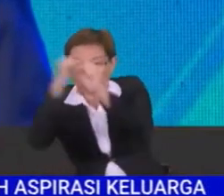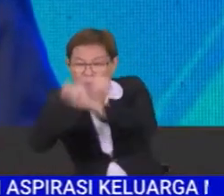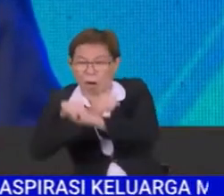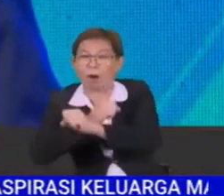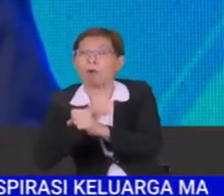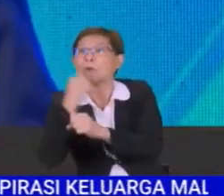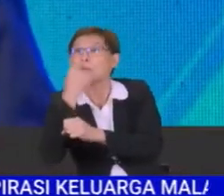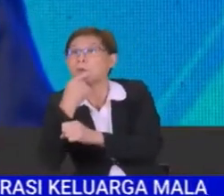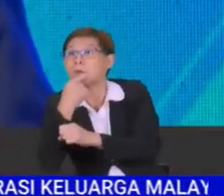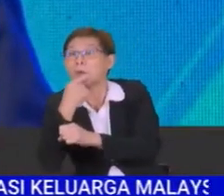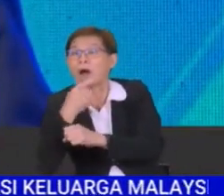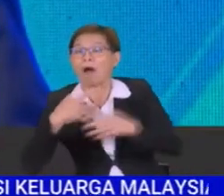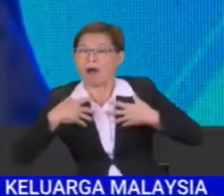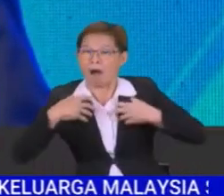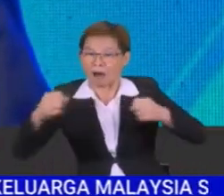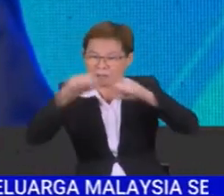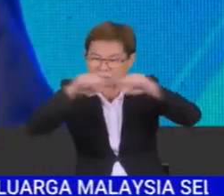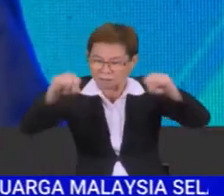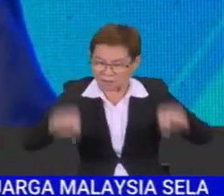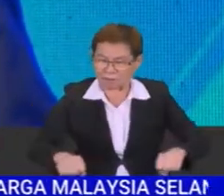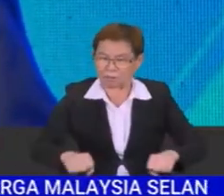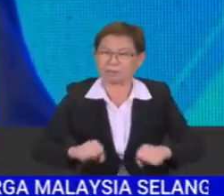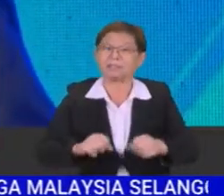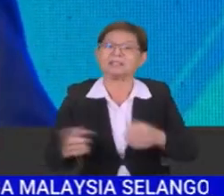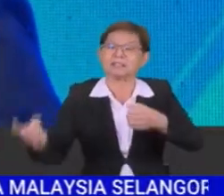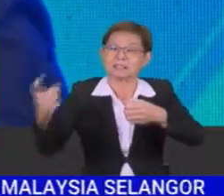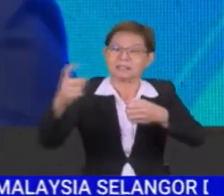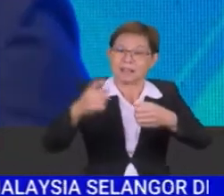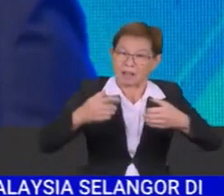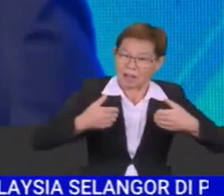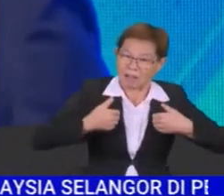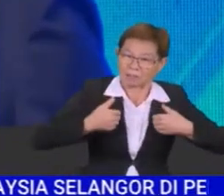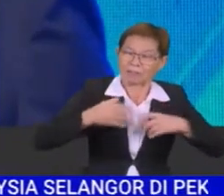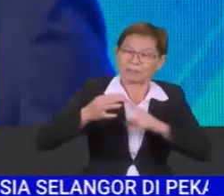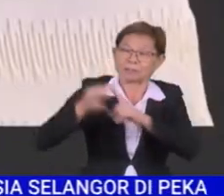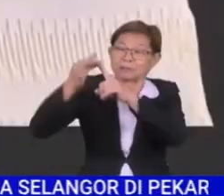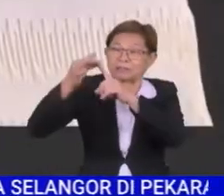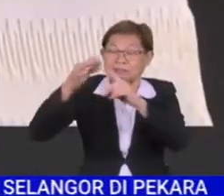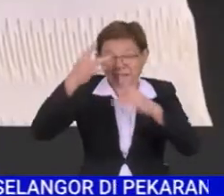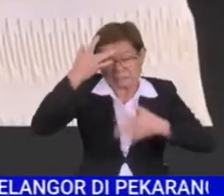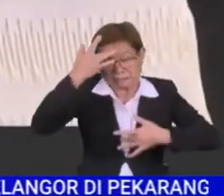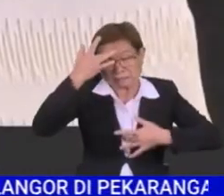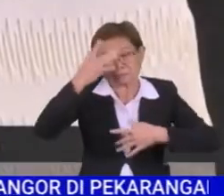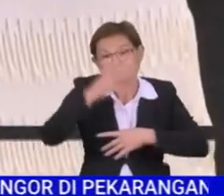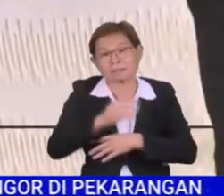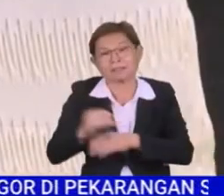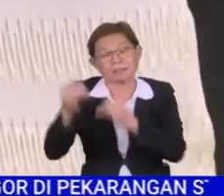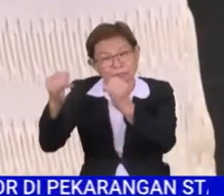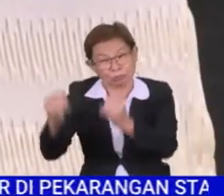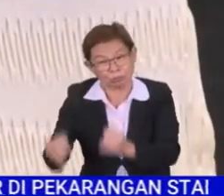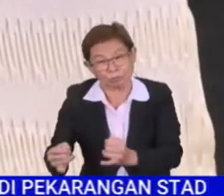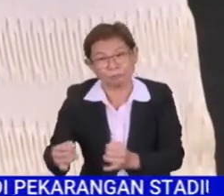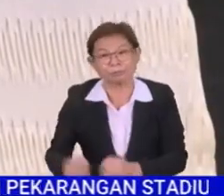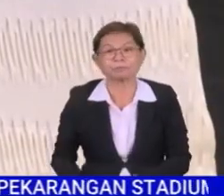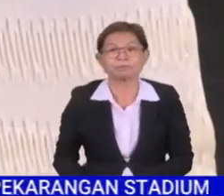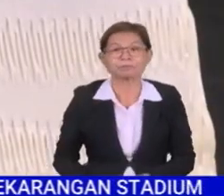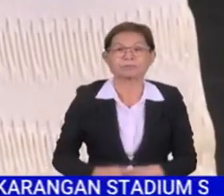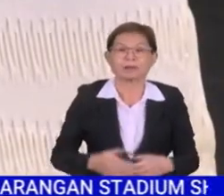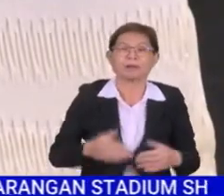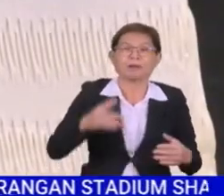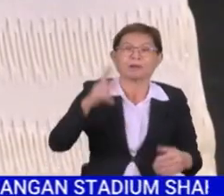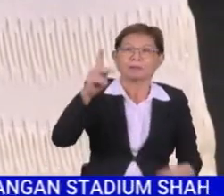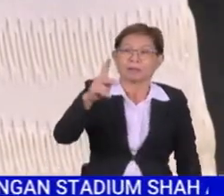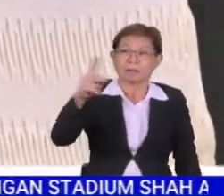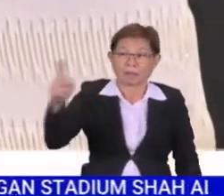system rather than a specific disease or an individual demographic group. Justru walaupun